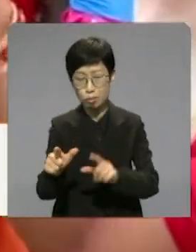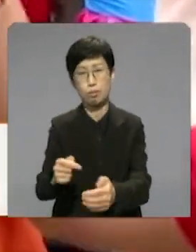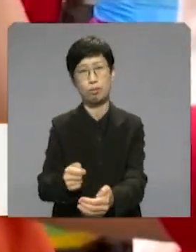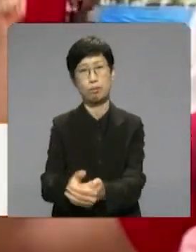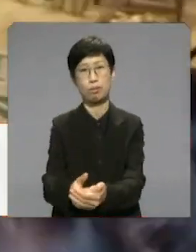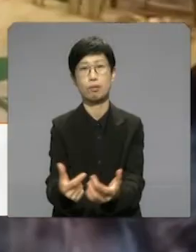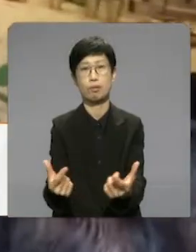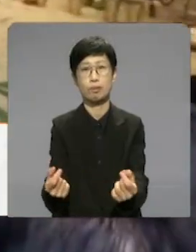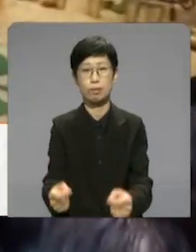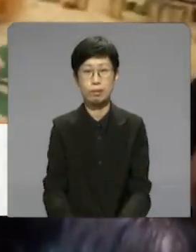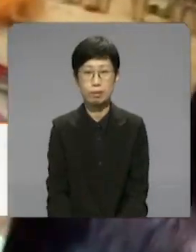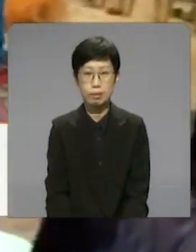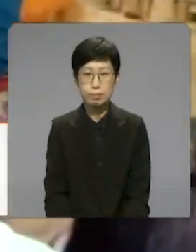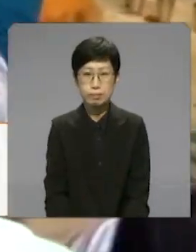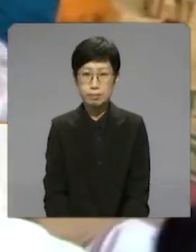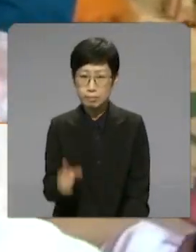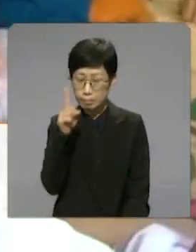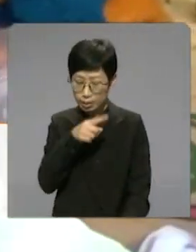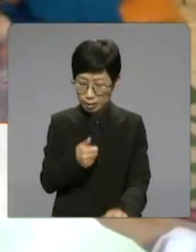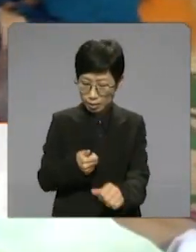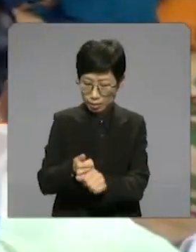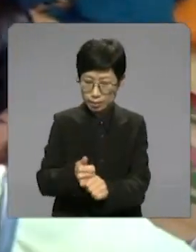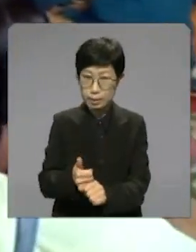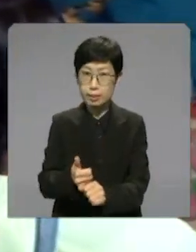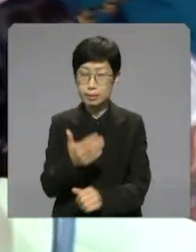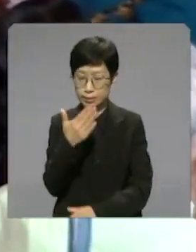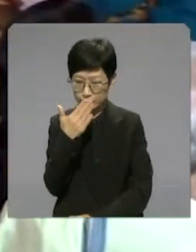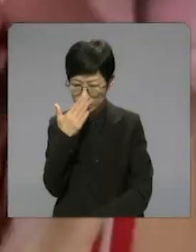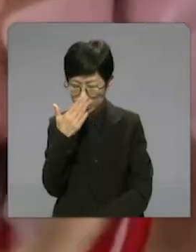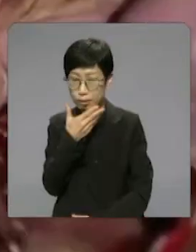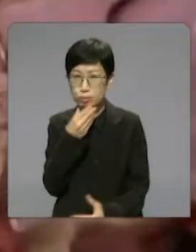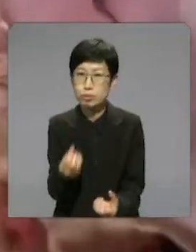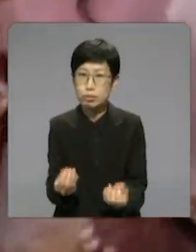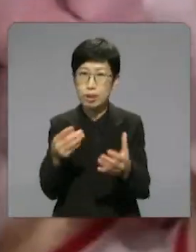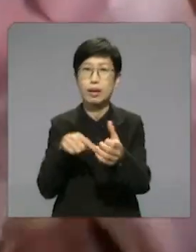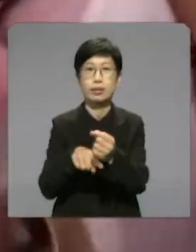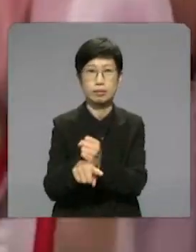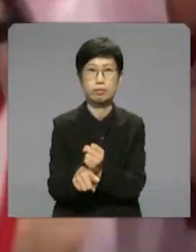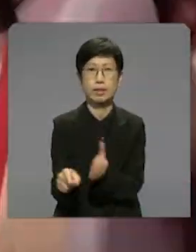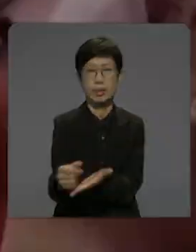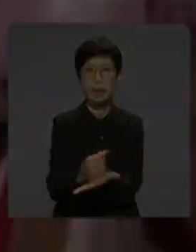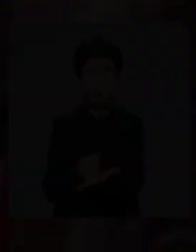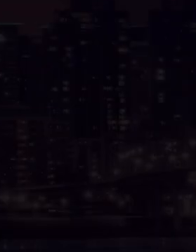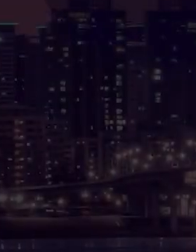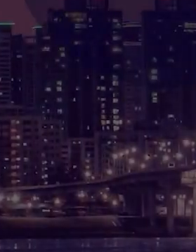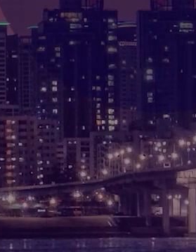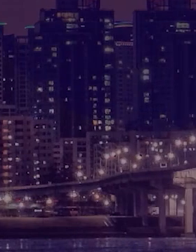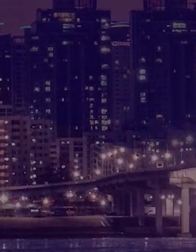특징. 악을 이긴 선을 축하하는 의미를 지녔다니 여신의 행운이 깃들길